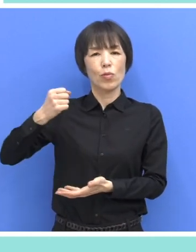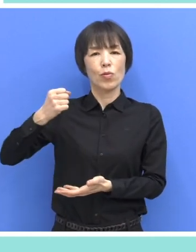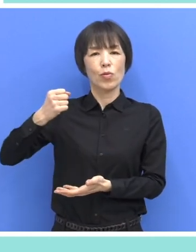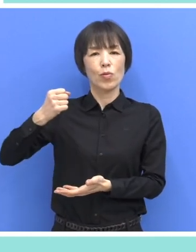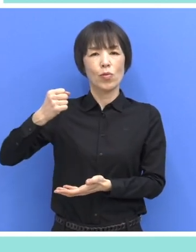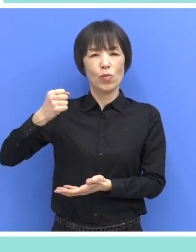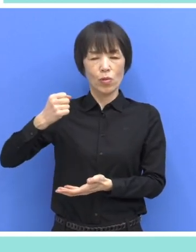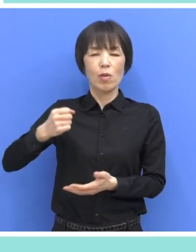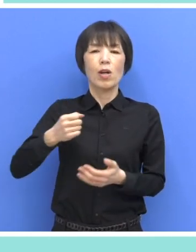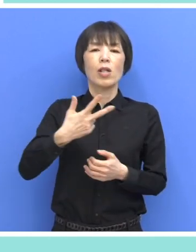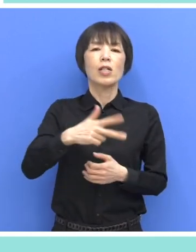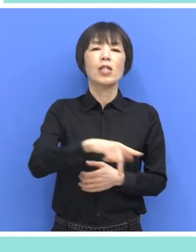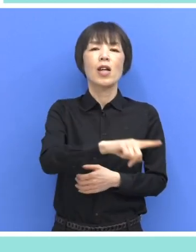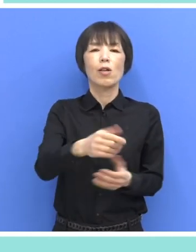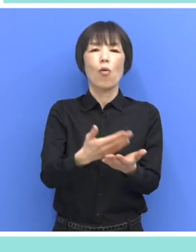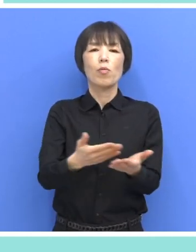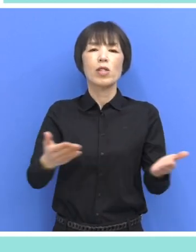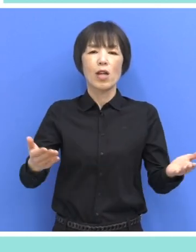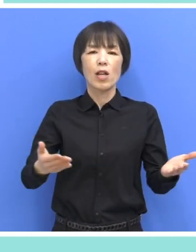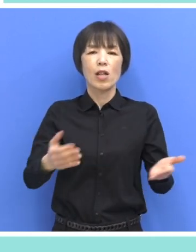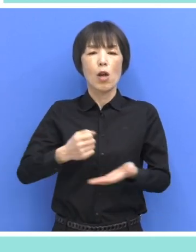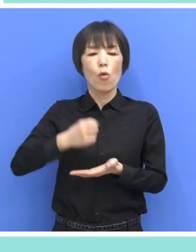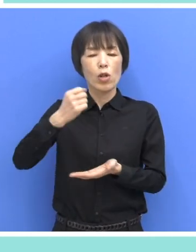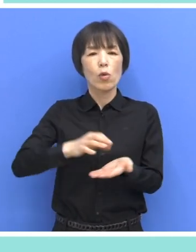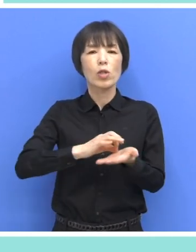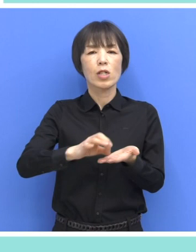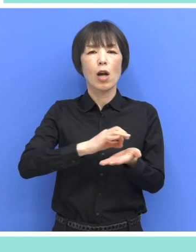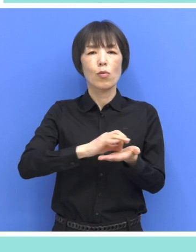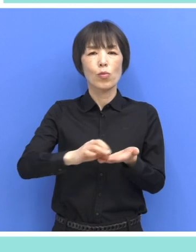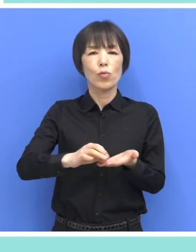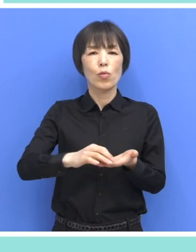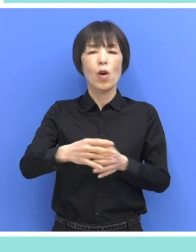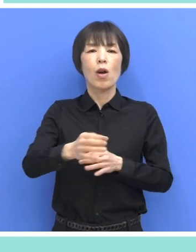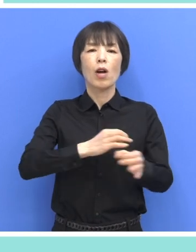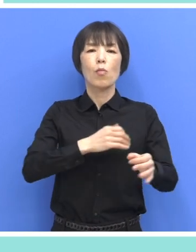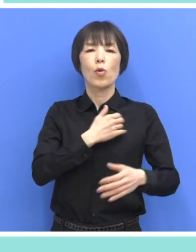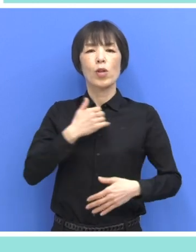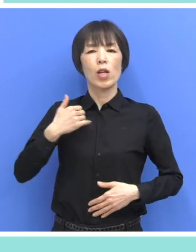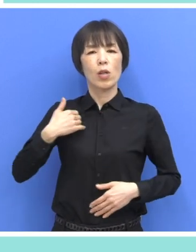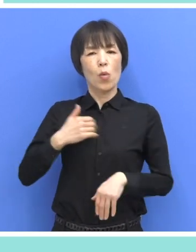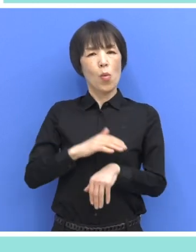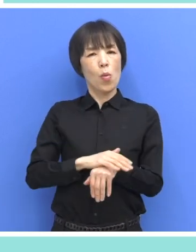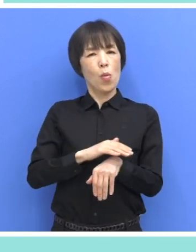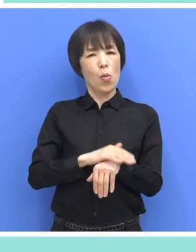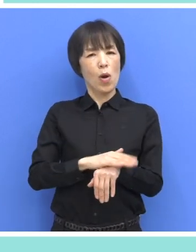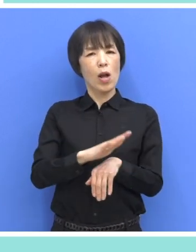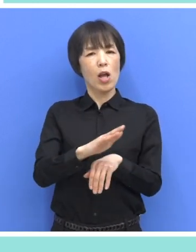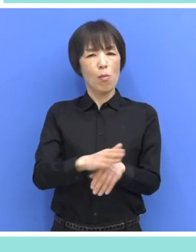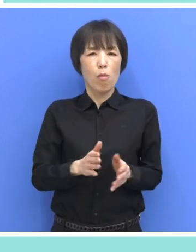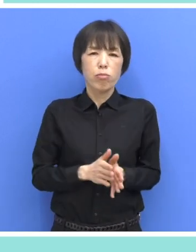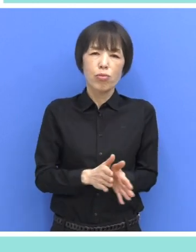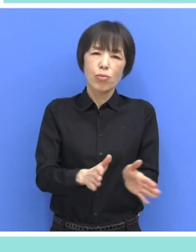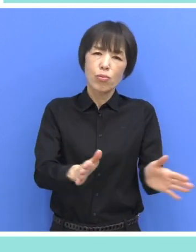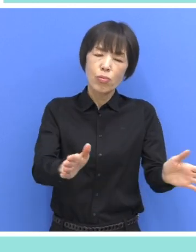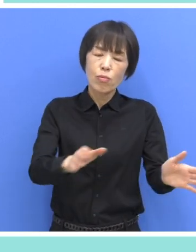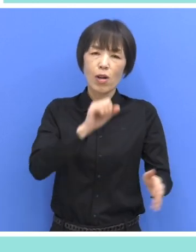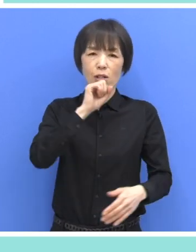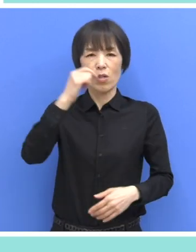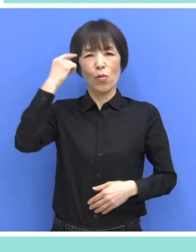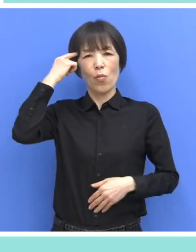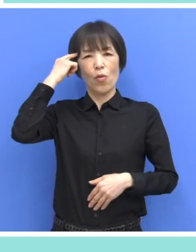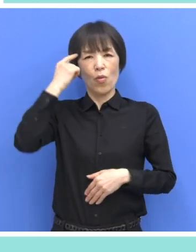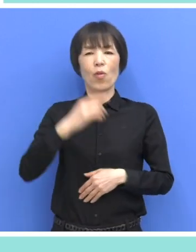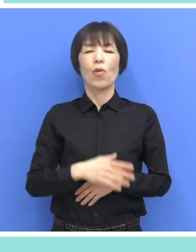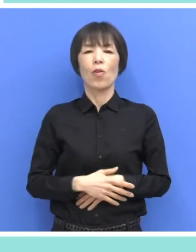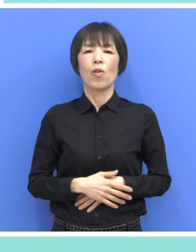つくし、で、市内の店舗でそのポイントが使えるみたいなこともしていくと、すごく汎用性があると思うんですね。